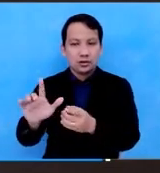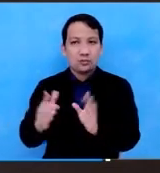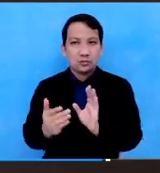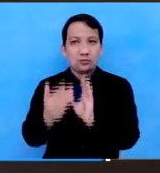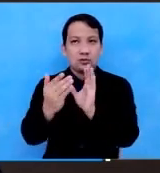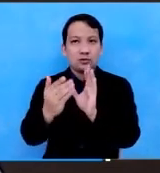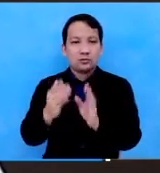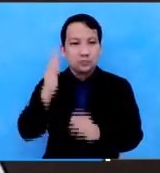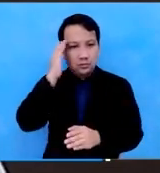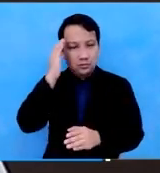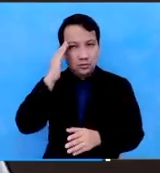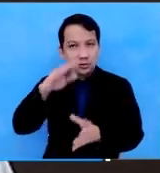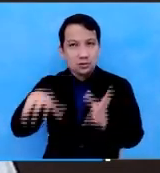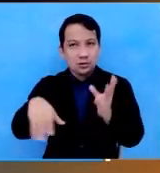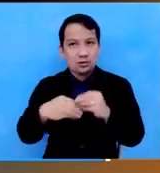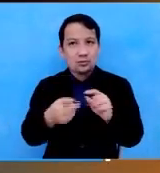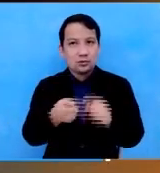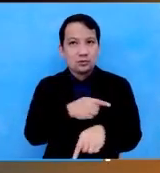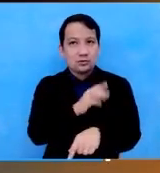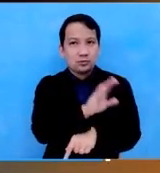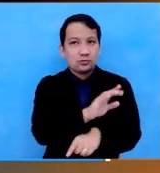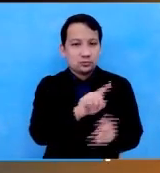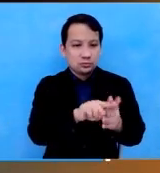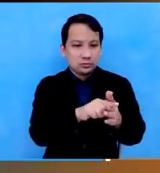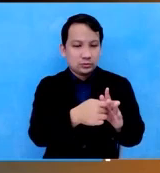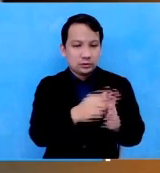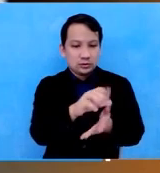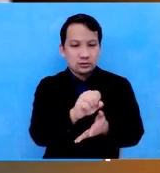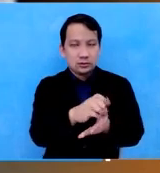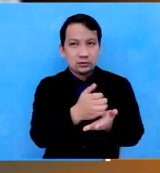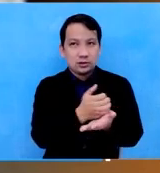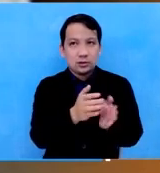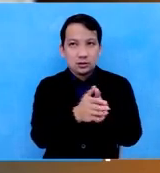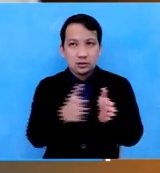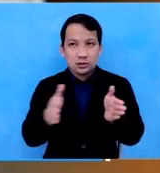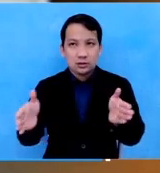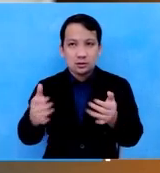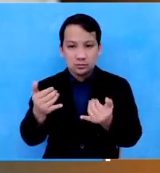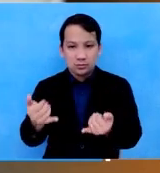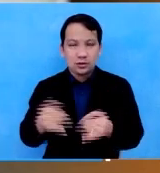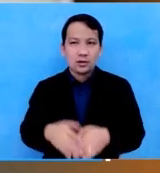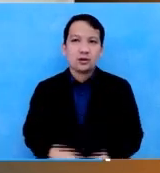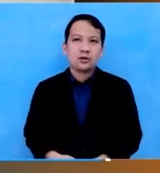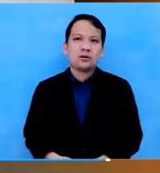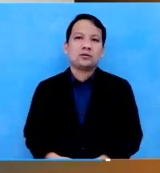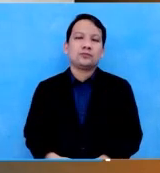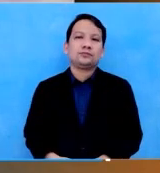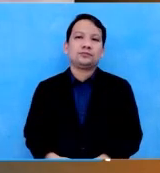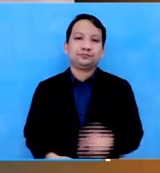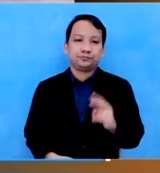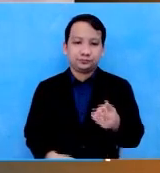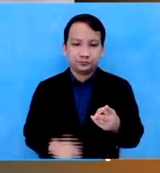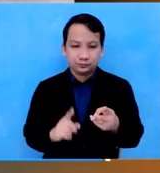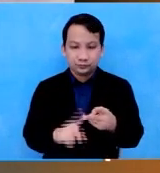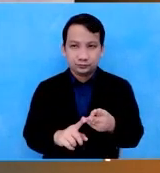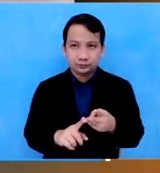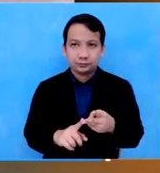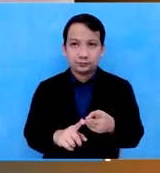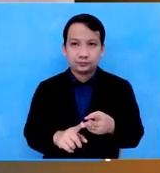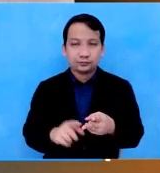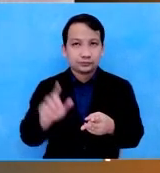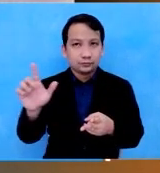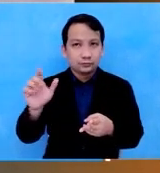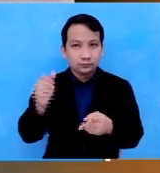knowledge from the start of the case until today. Second, and I'm pretty sure Secretary